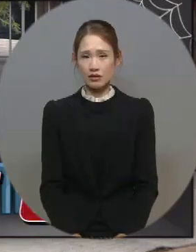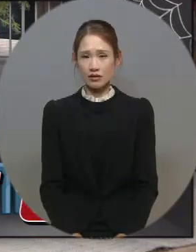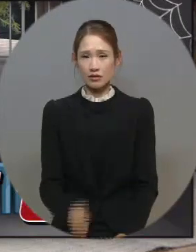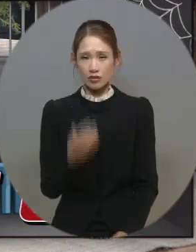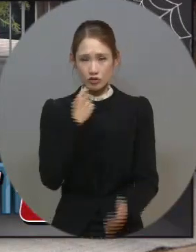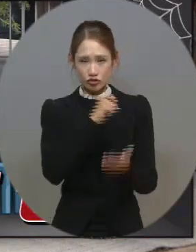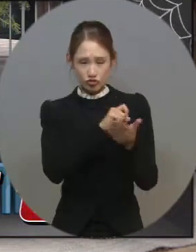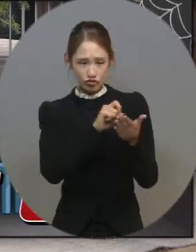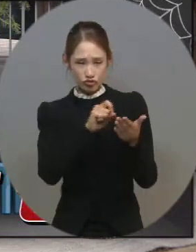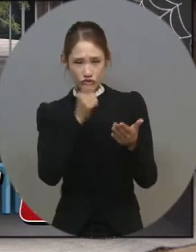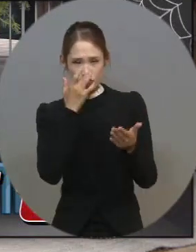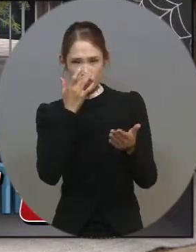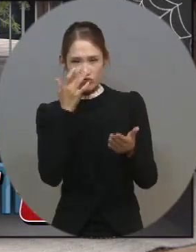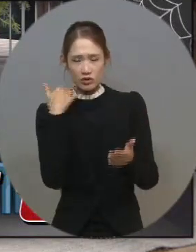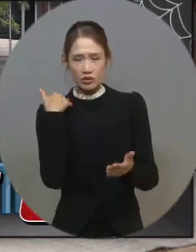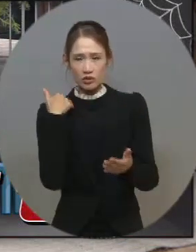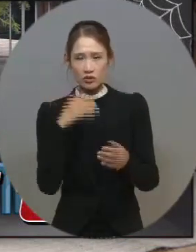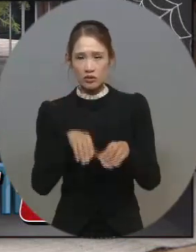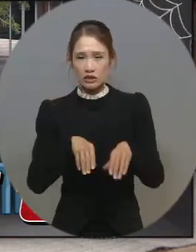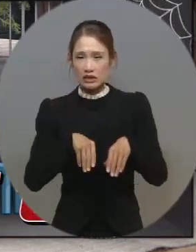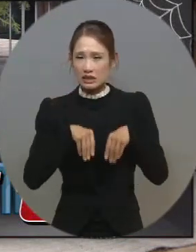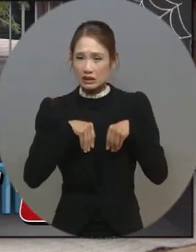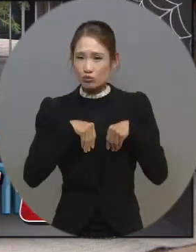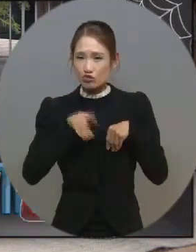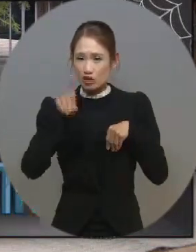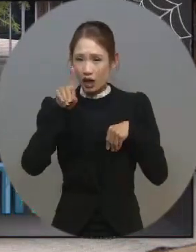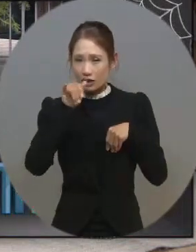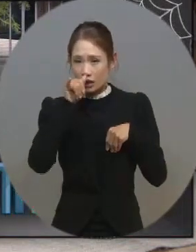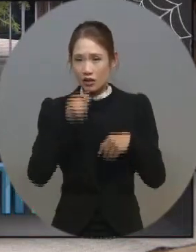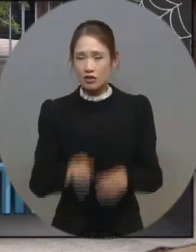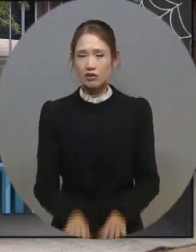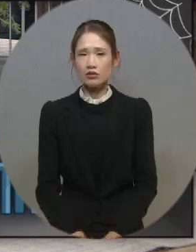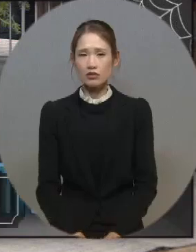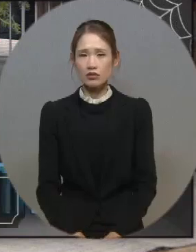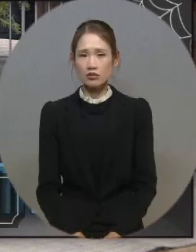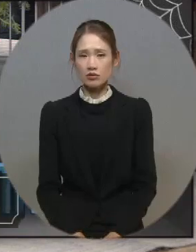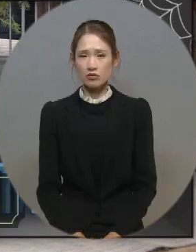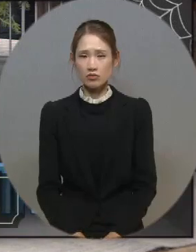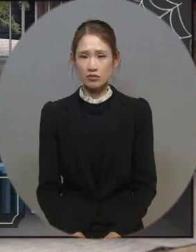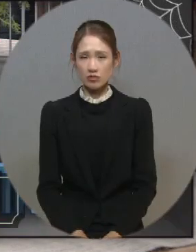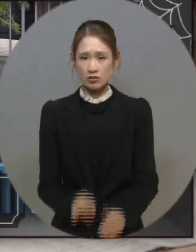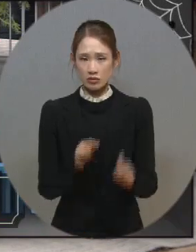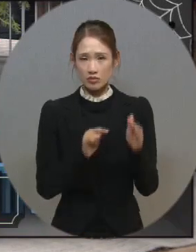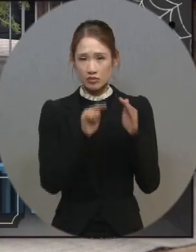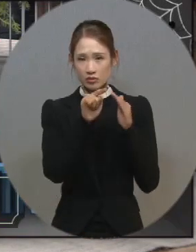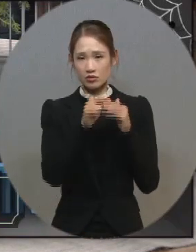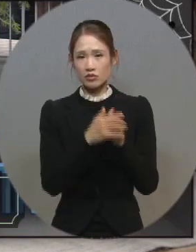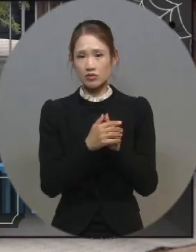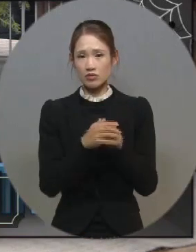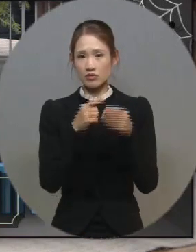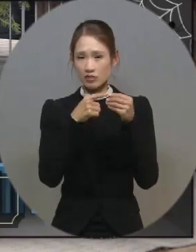썼는지 모르는 시뻘건 이불 하나 덮여 있었고 딱 들어가니까 뭐 첫째는 벌레가 너무